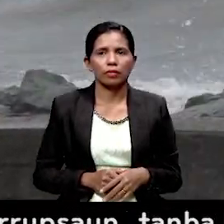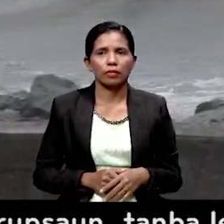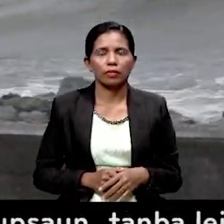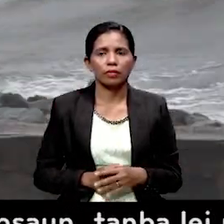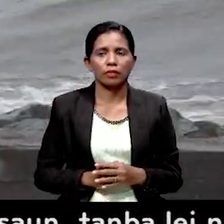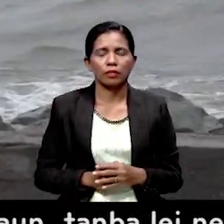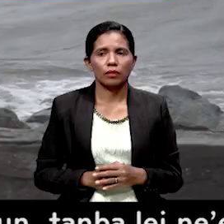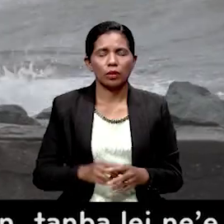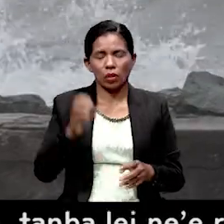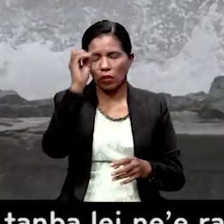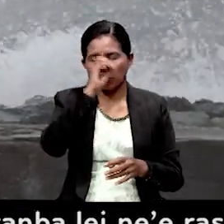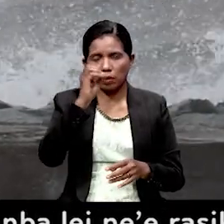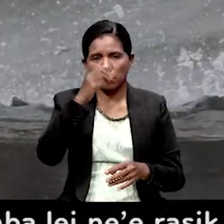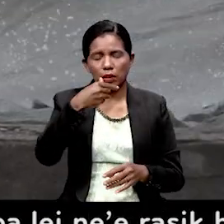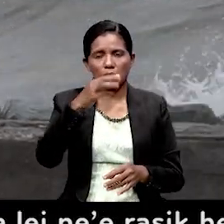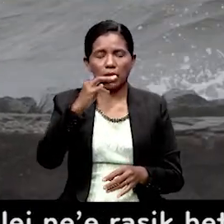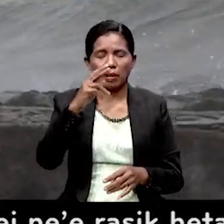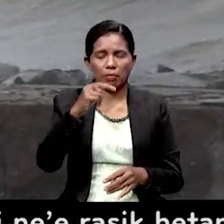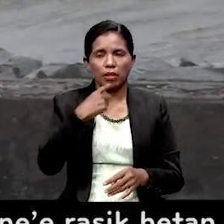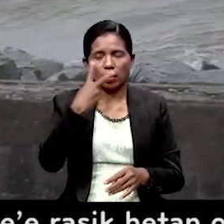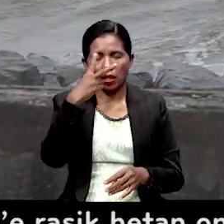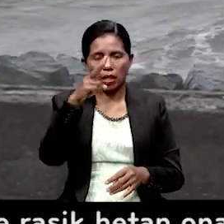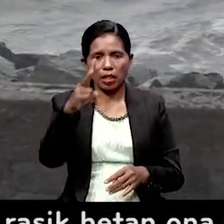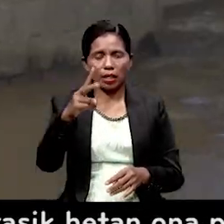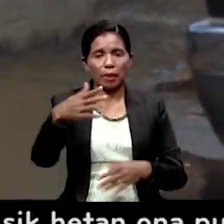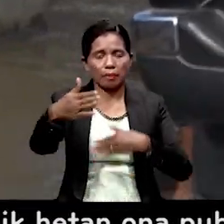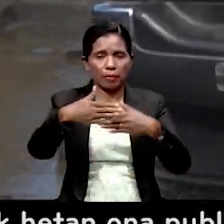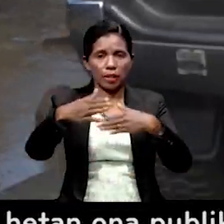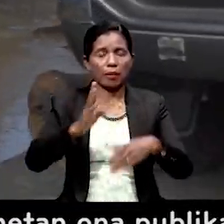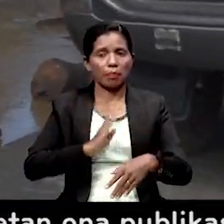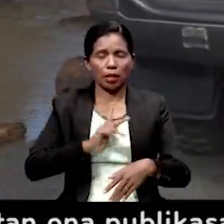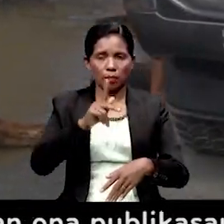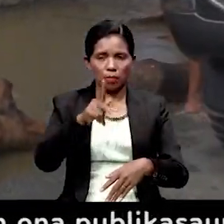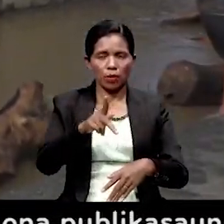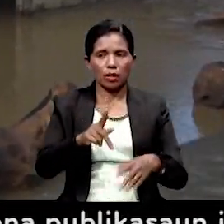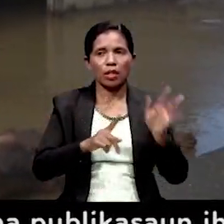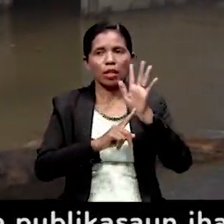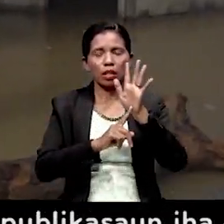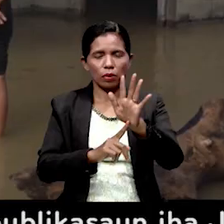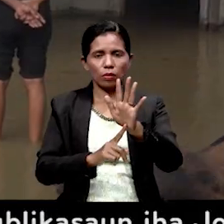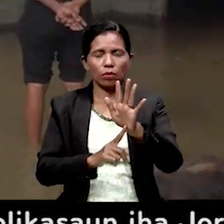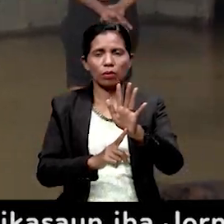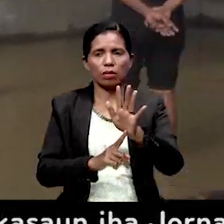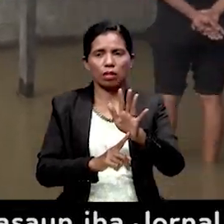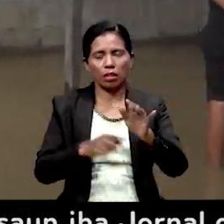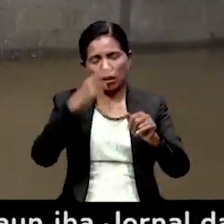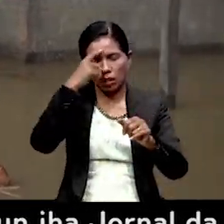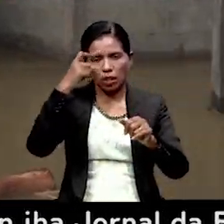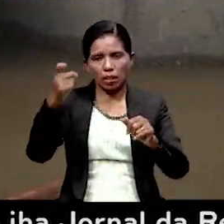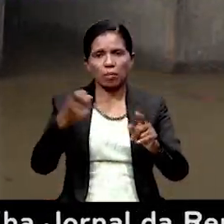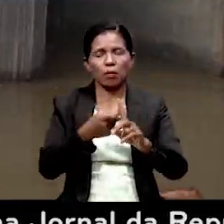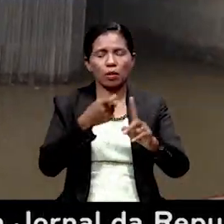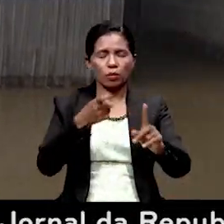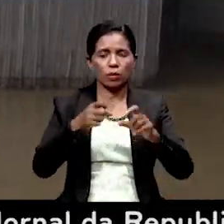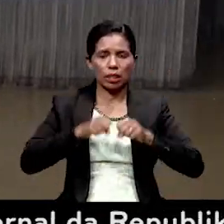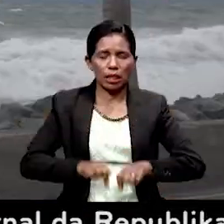Tur observasi GMN nota kata kiha area predus kokerus bebonuk hatulu eventual nebe akontese tambah influensia husi sistema